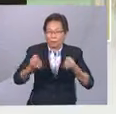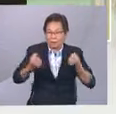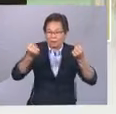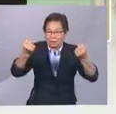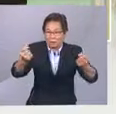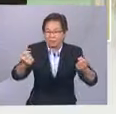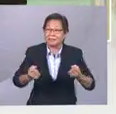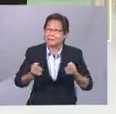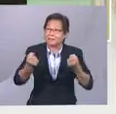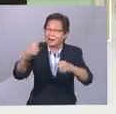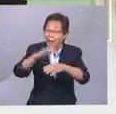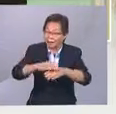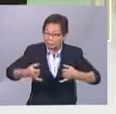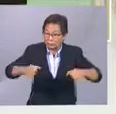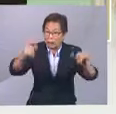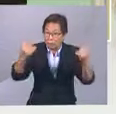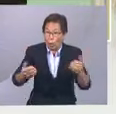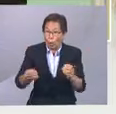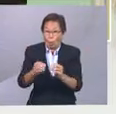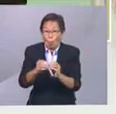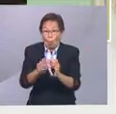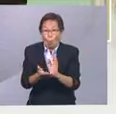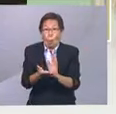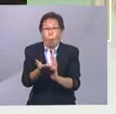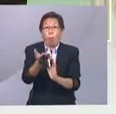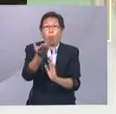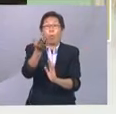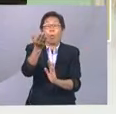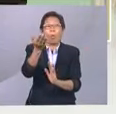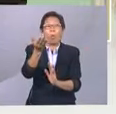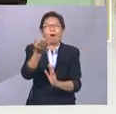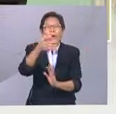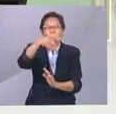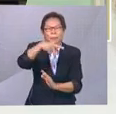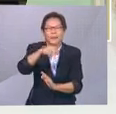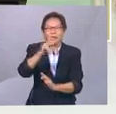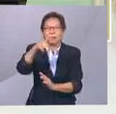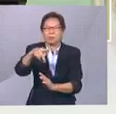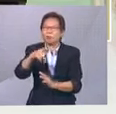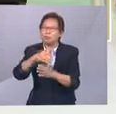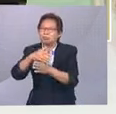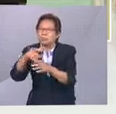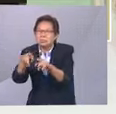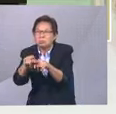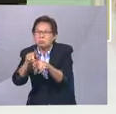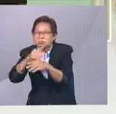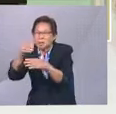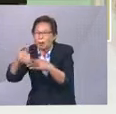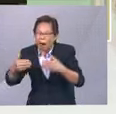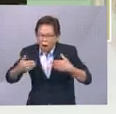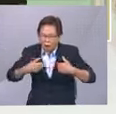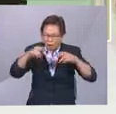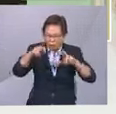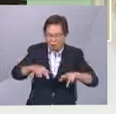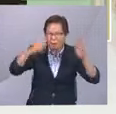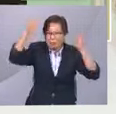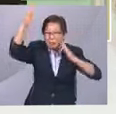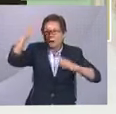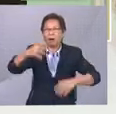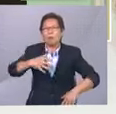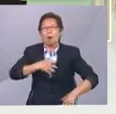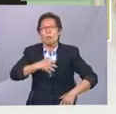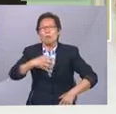jahe ah Jangan rayes makin meningkat seolah-olah o pipis udah tamat sehingga ada wagenen yang mengeluh